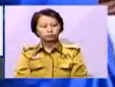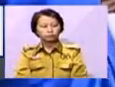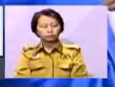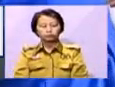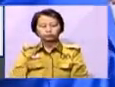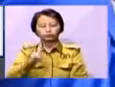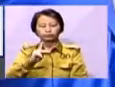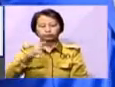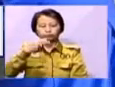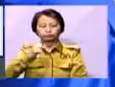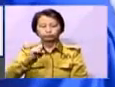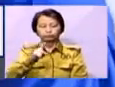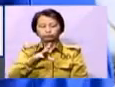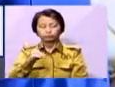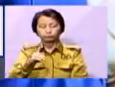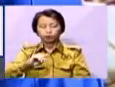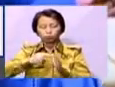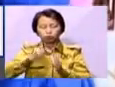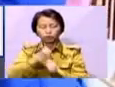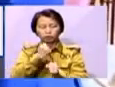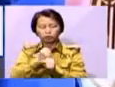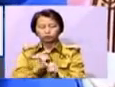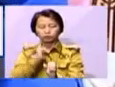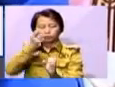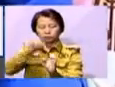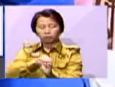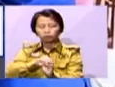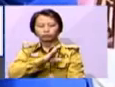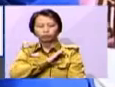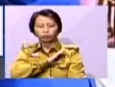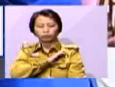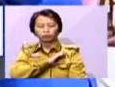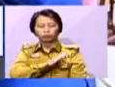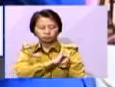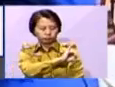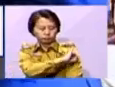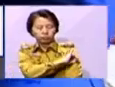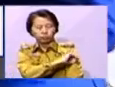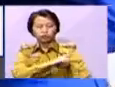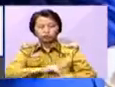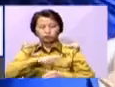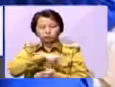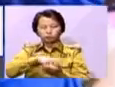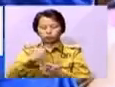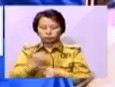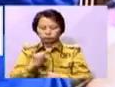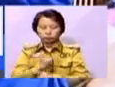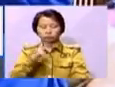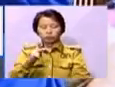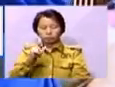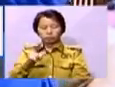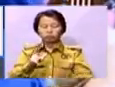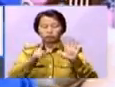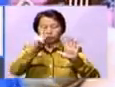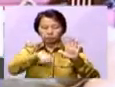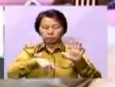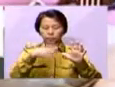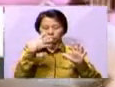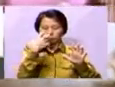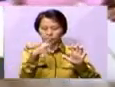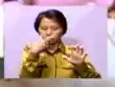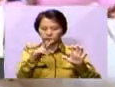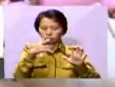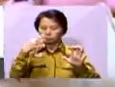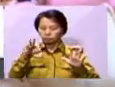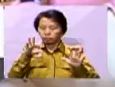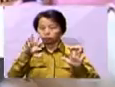Tan Sri Khalid memulakan kerjaya dengan menyertai pasukan polis sebagai inspektor di Pusat Latihan Polis Kuala Lumpur pada 5